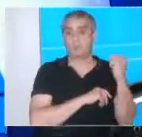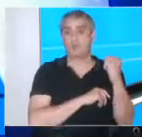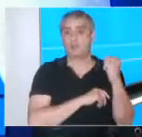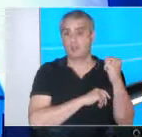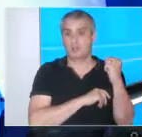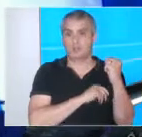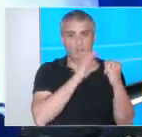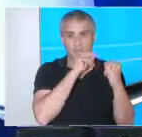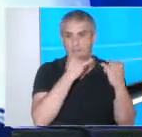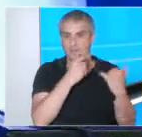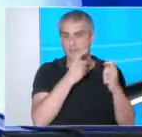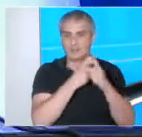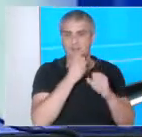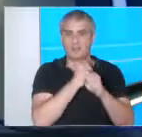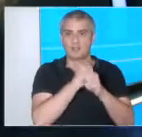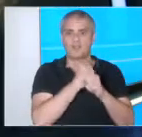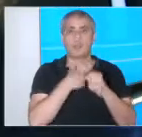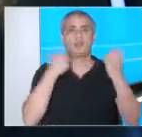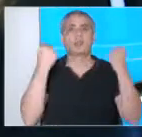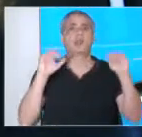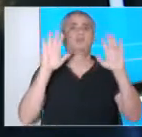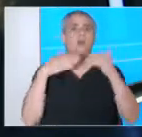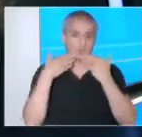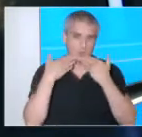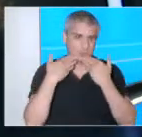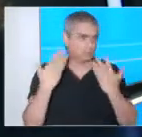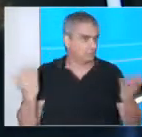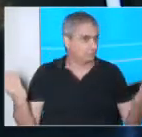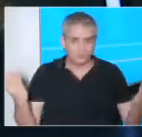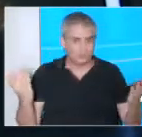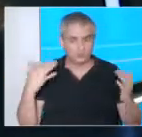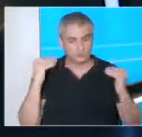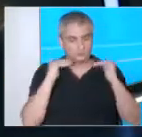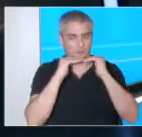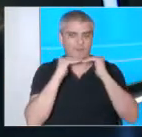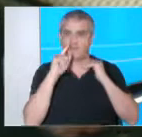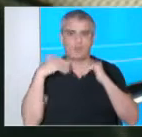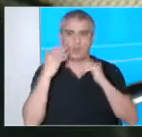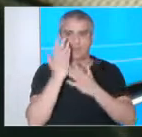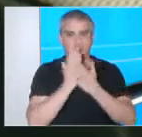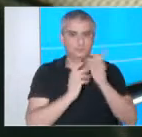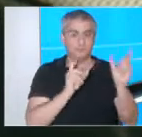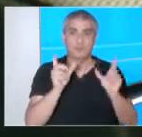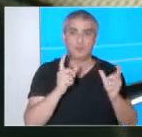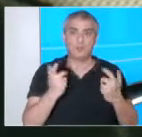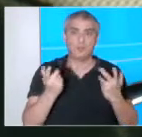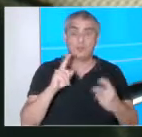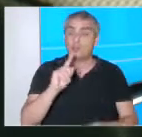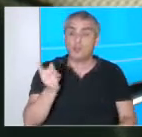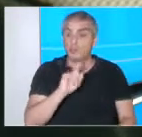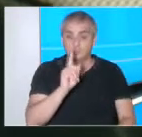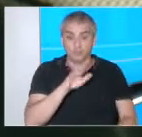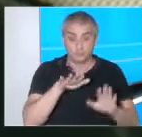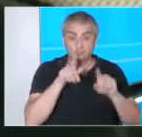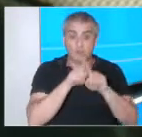שאיך מדברת ההיא היום במפלגת העבודה, אנחנו הולכים לשחרר את הכותל, שהוא לא יהיה, הוא יהיה שווה בשווה, ולא יהיה קצת לאנשים וזה, הוא... כל מי